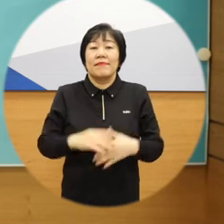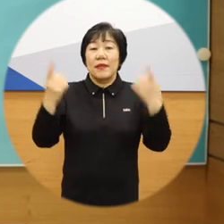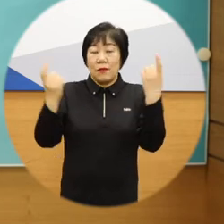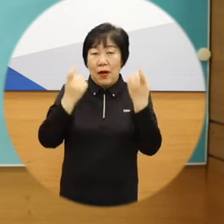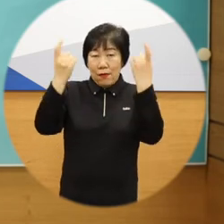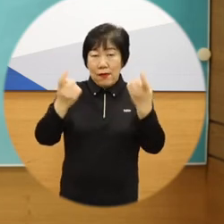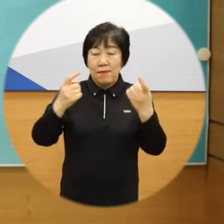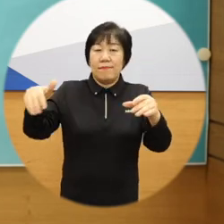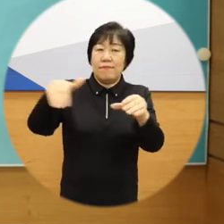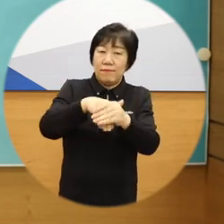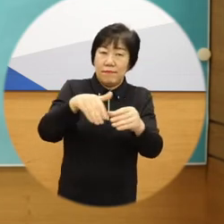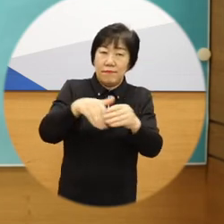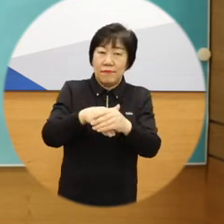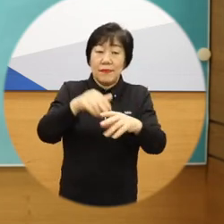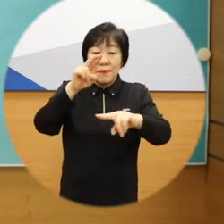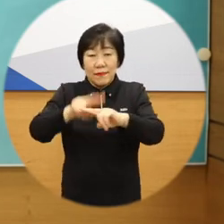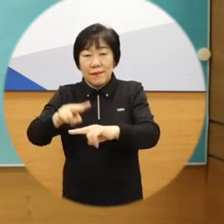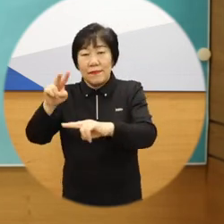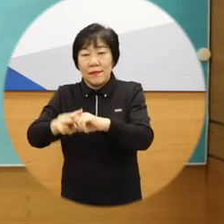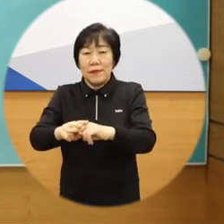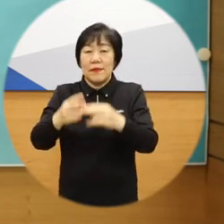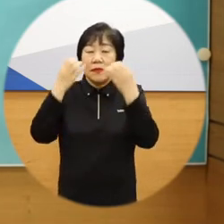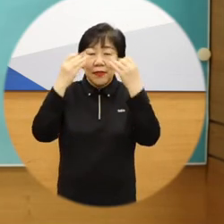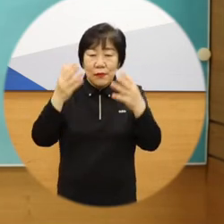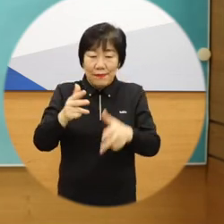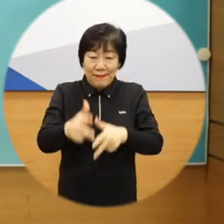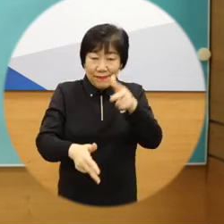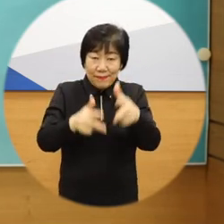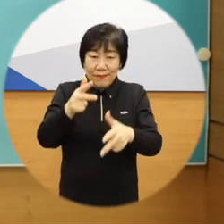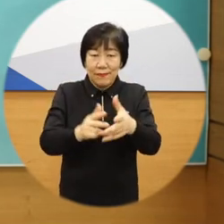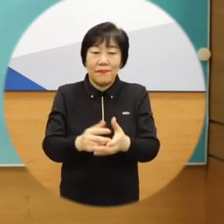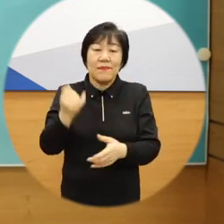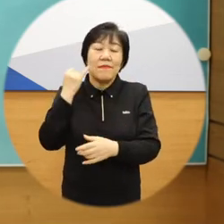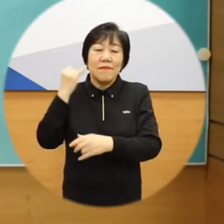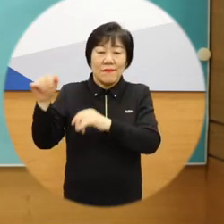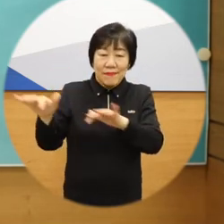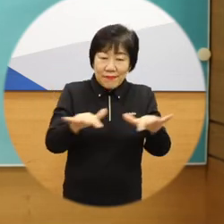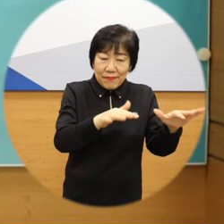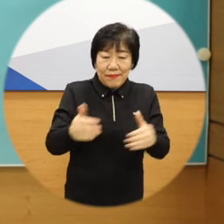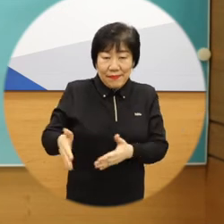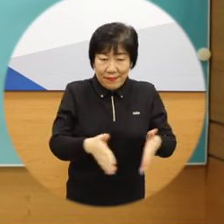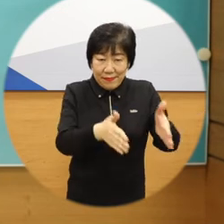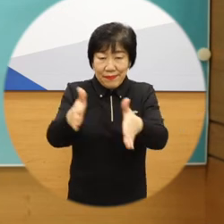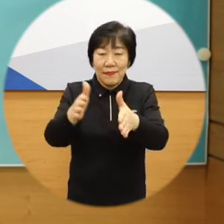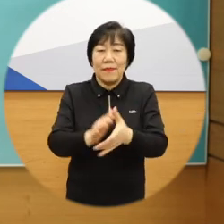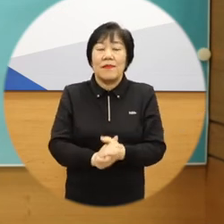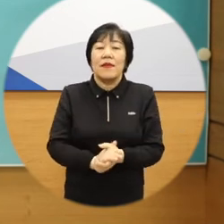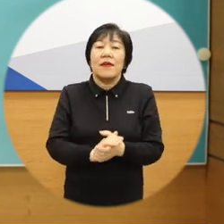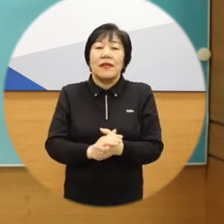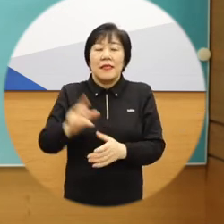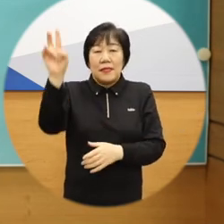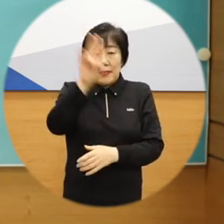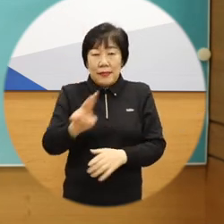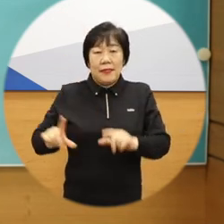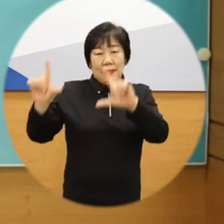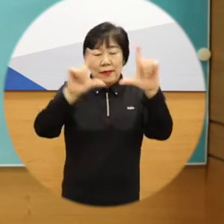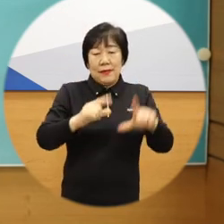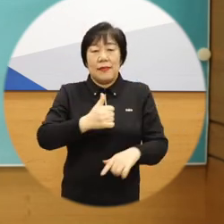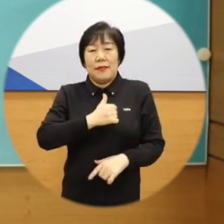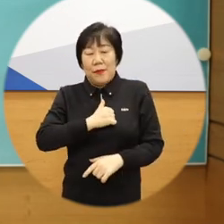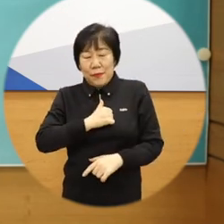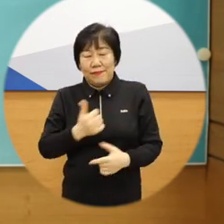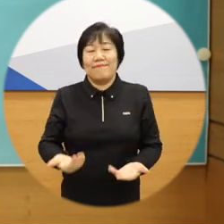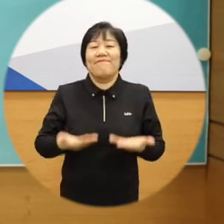관광과 문화, 일자리와 첨단 산업이 있는 K골든코스트 구축으로 시흥에 산다는 자부심을 드리겠습니다.